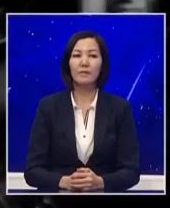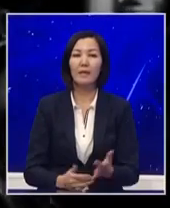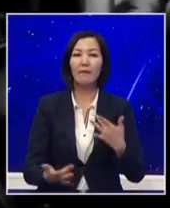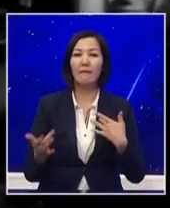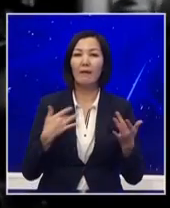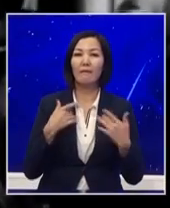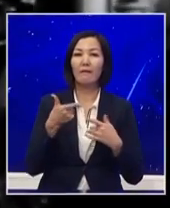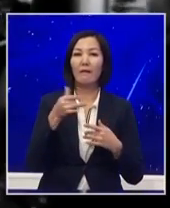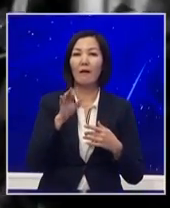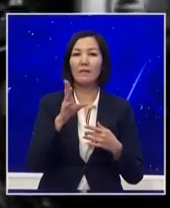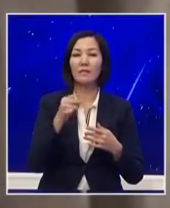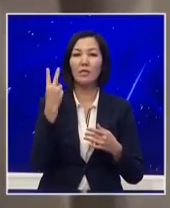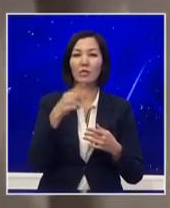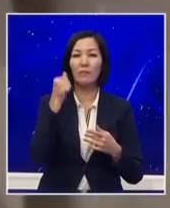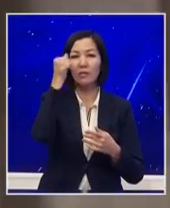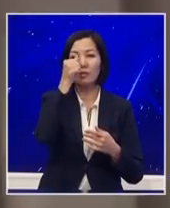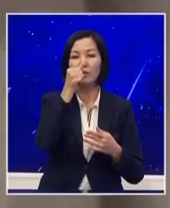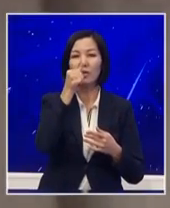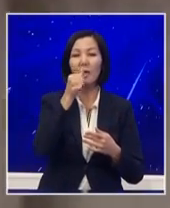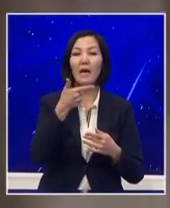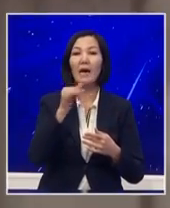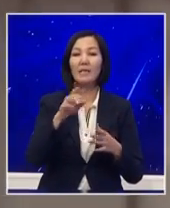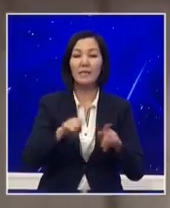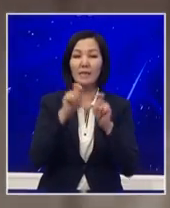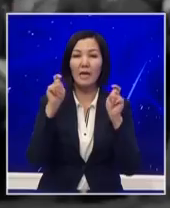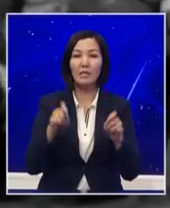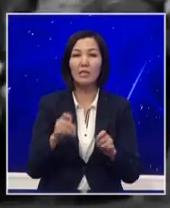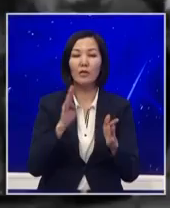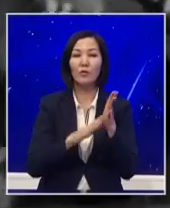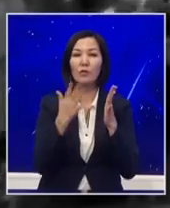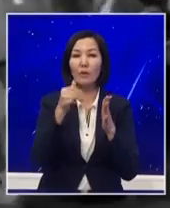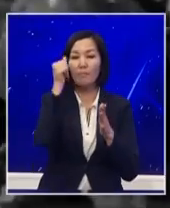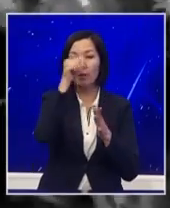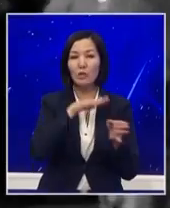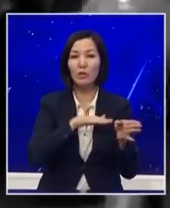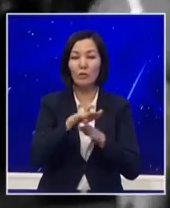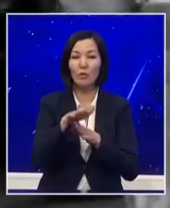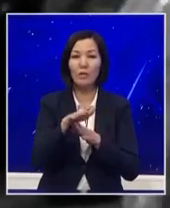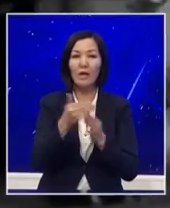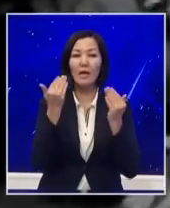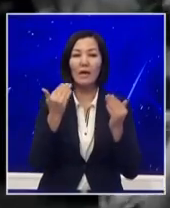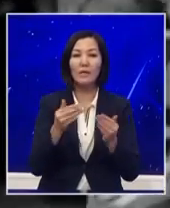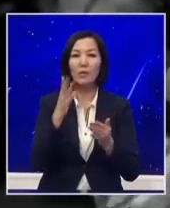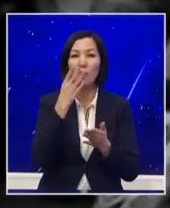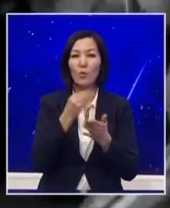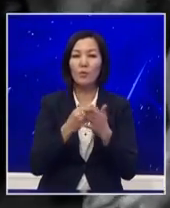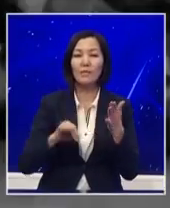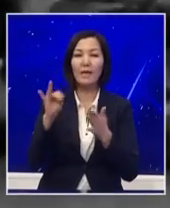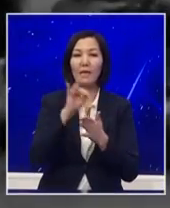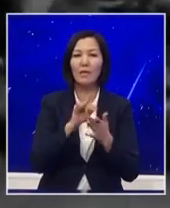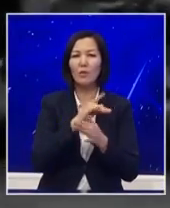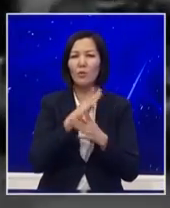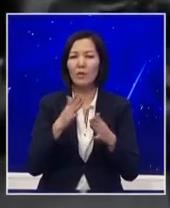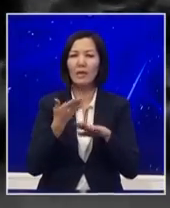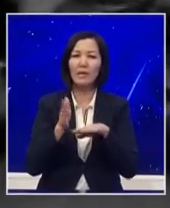Тоқсан бес жыл осы уақыттар алғында қарашаңырақ таланттар өнерін таразылап сахна сынынан өткізді. Өз тарихында үлкен белестерден